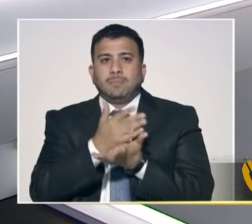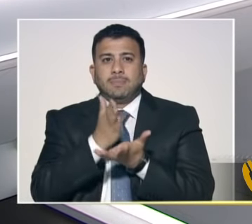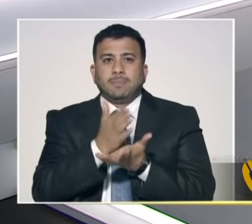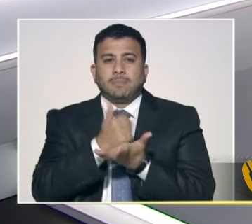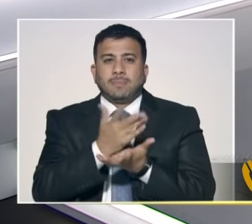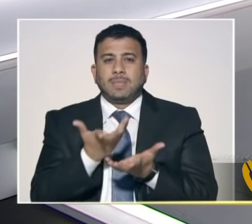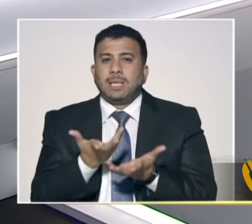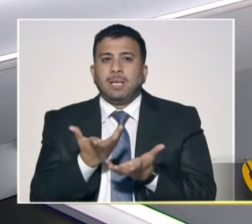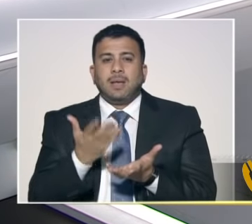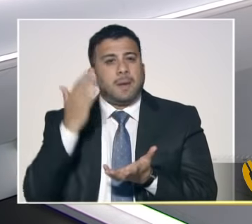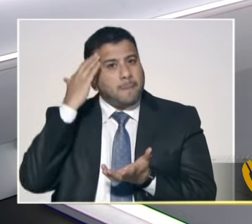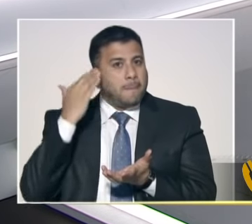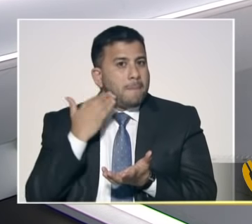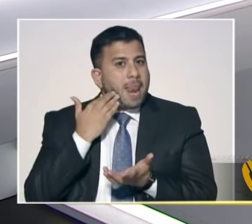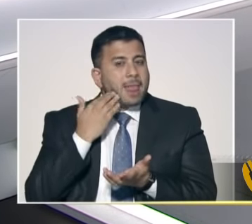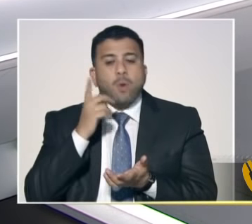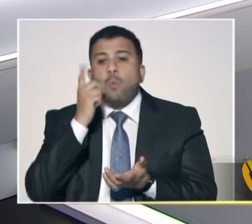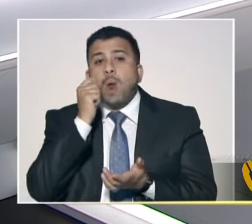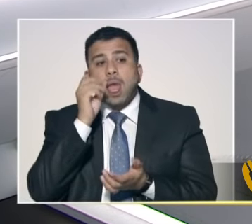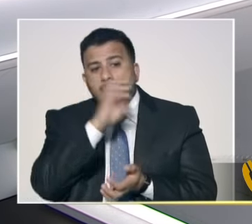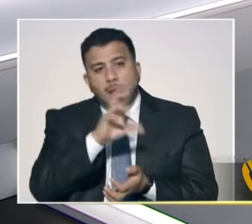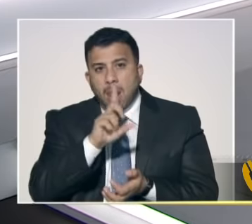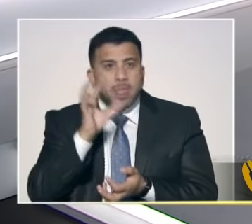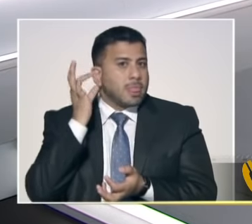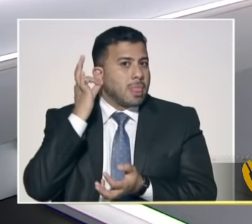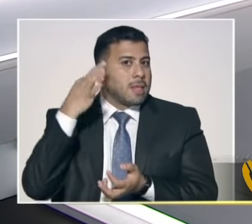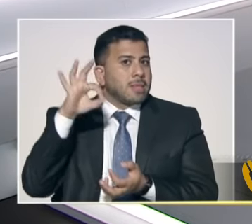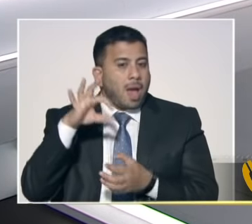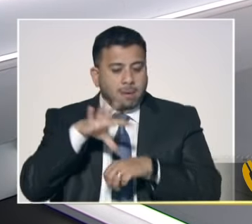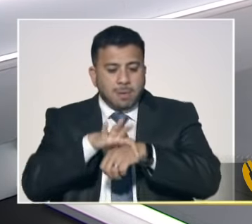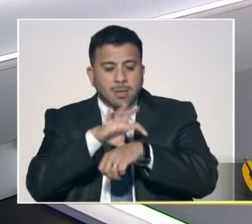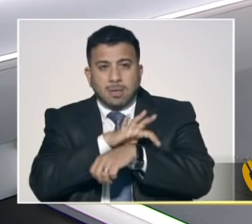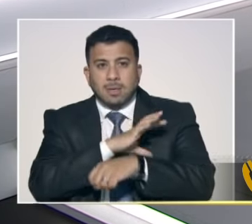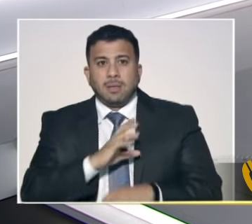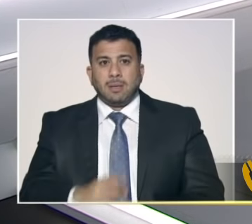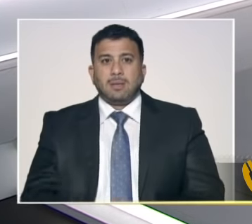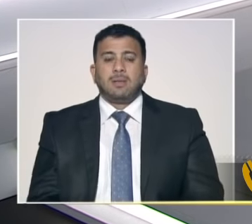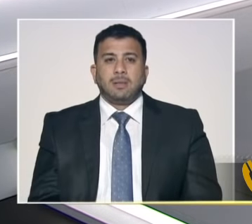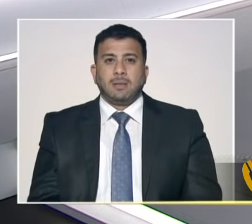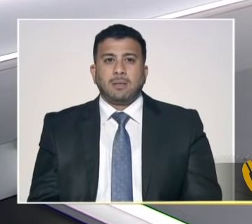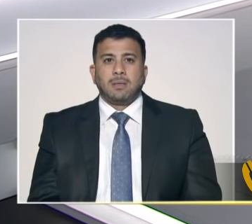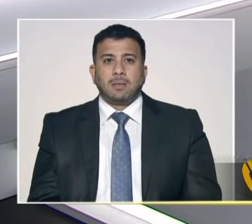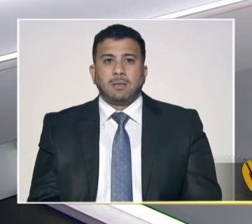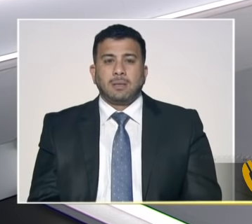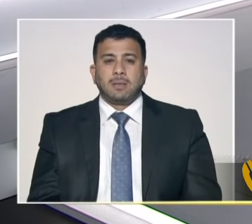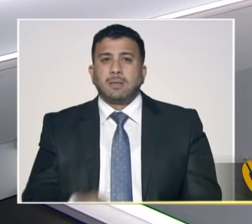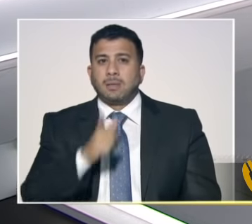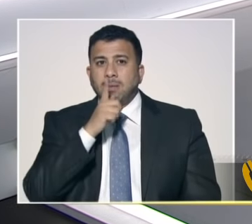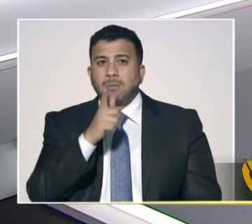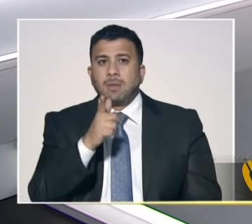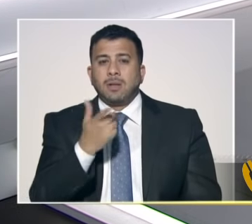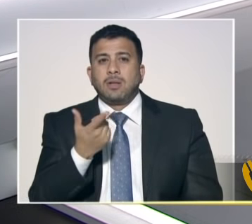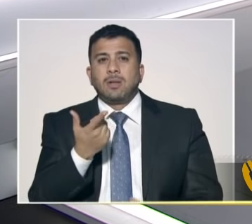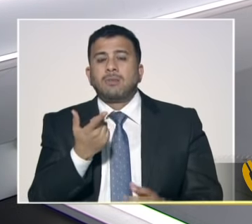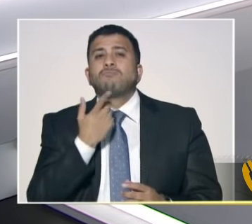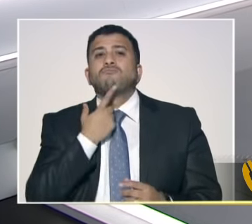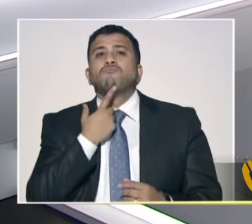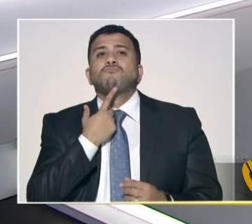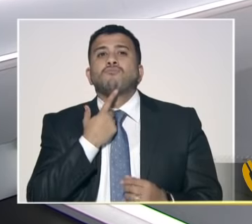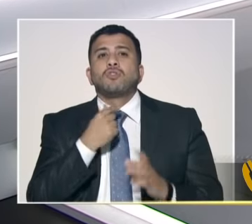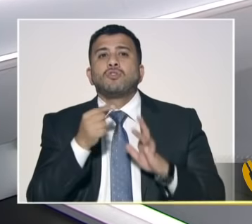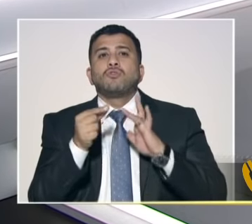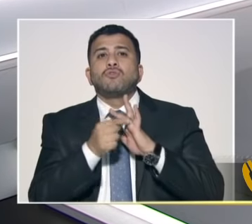هذه قالت بناتي فقط. أي. الآن الزوج محتاج الذهب مرات يطالب فيه